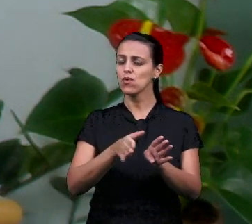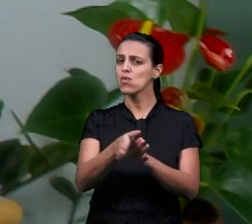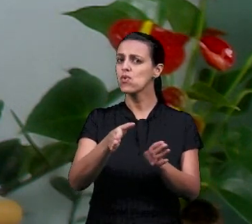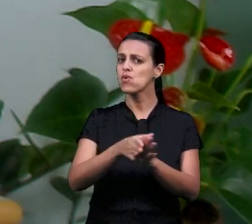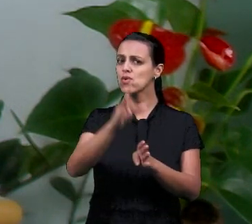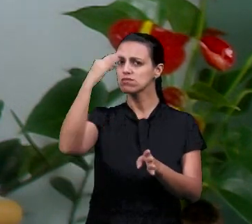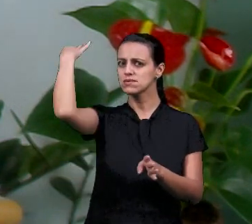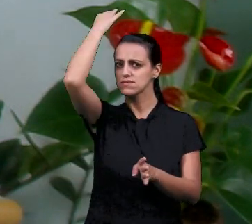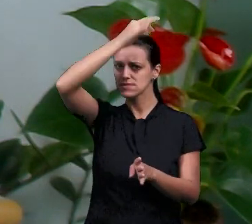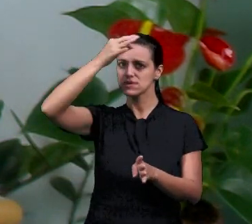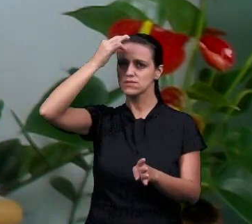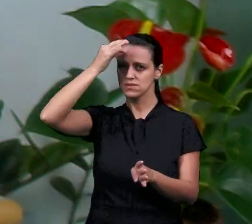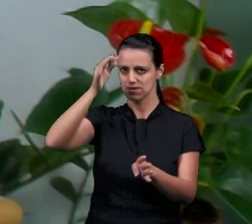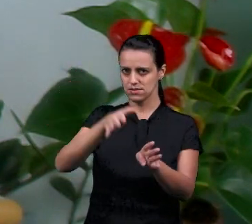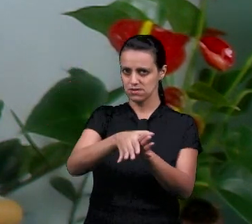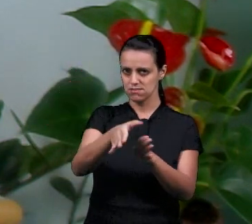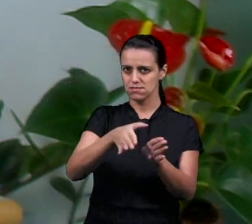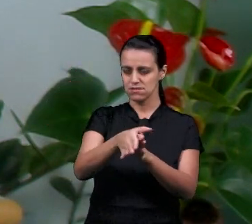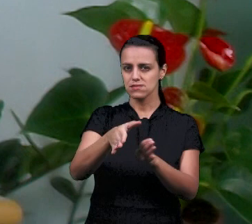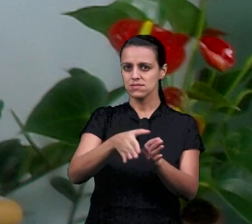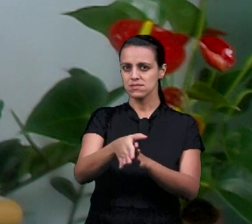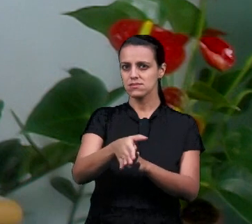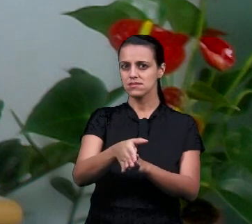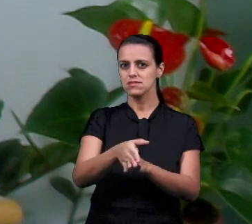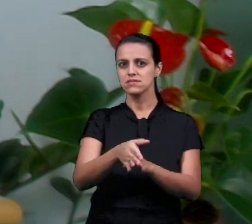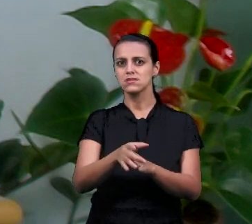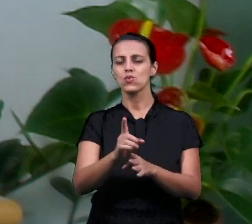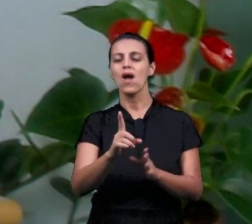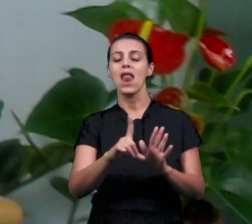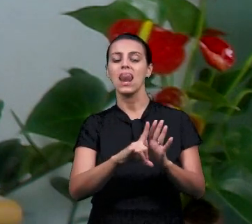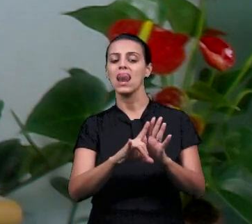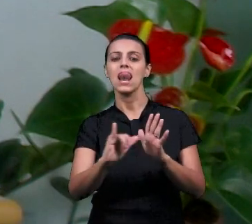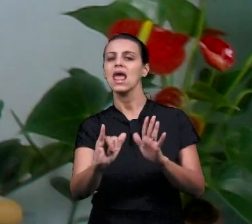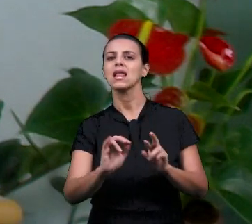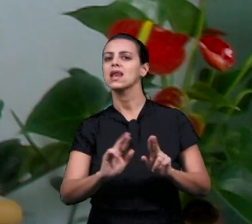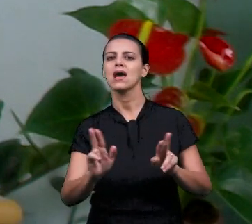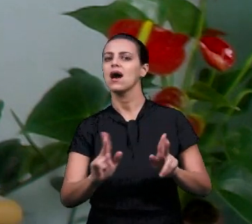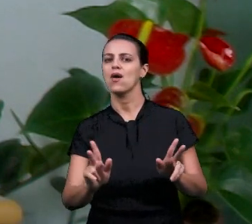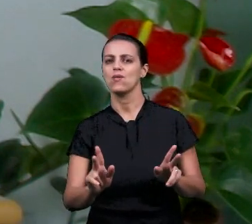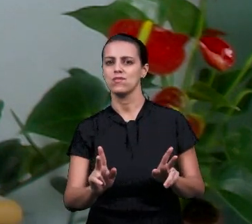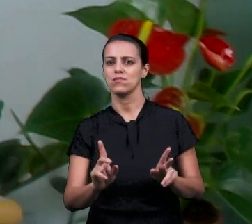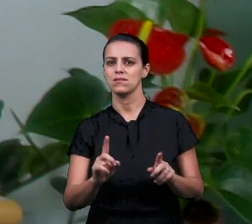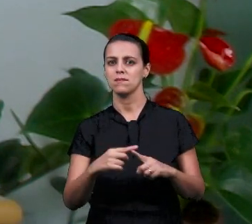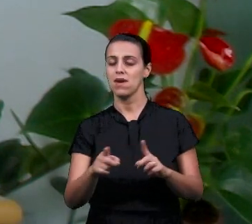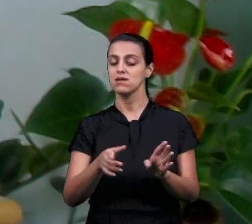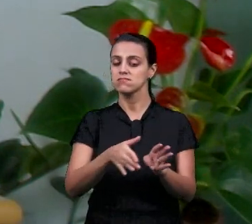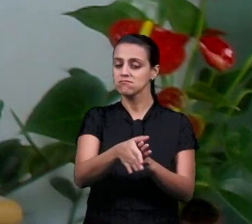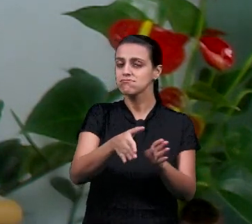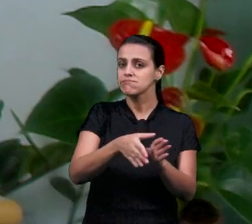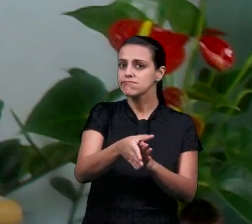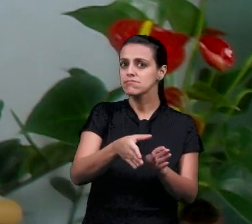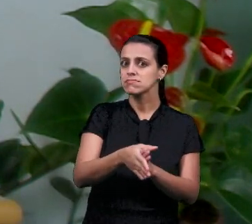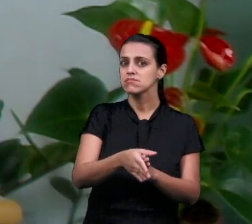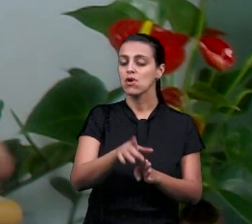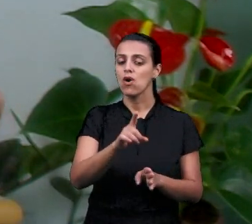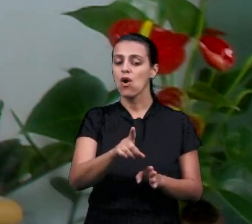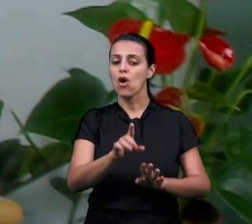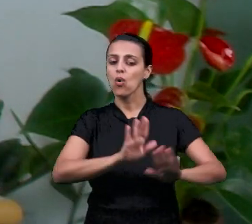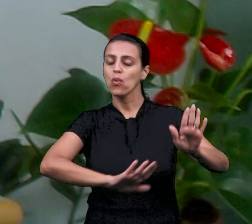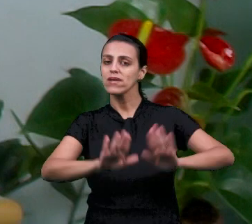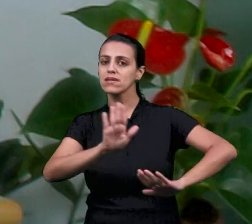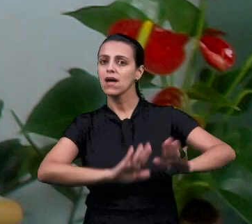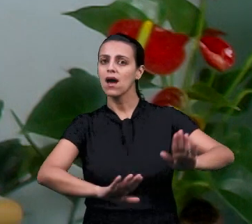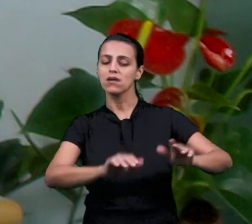du Saint-Esprit. Ce n'est pas une loi, mais il dit que vous préservez-vous de